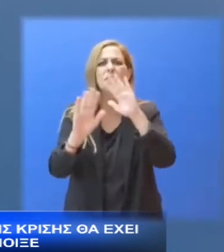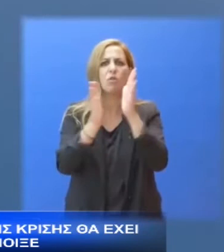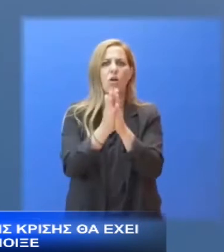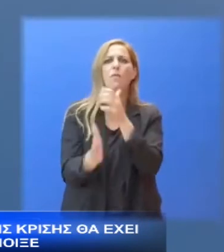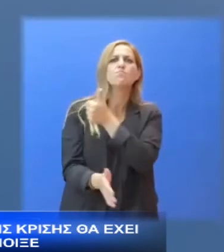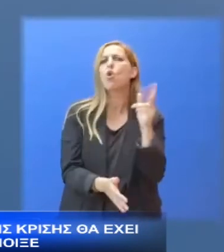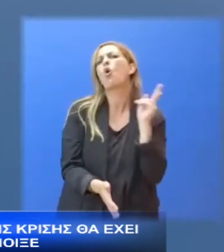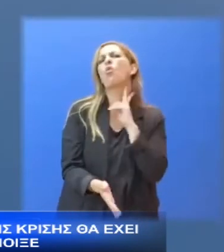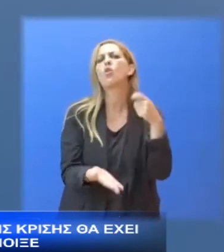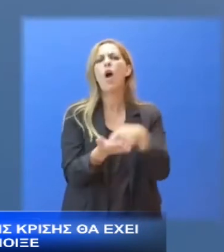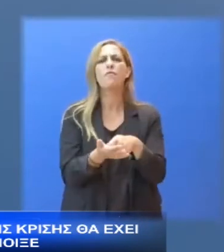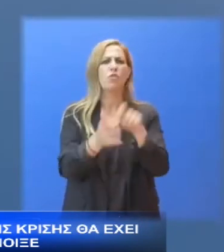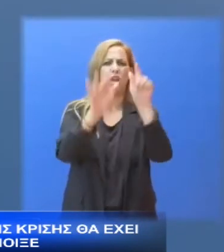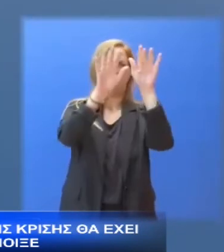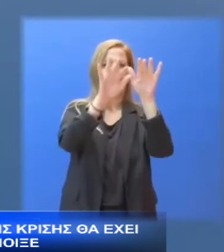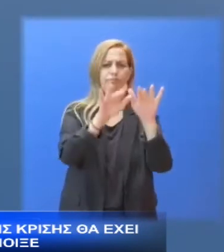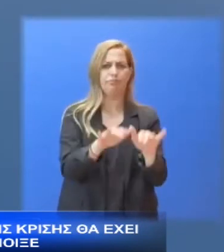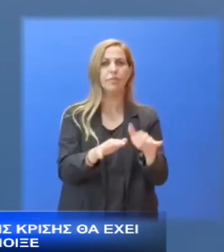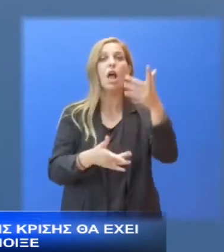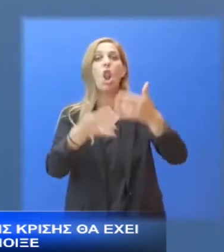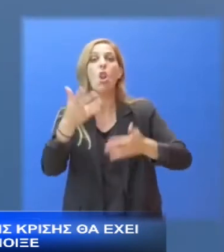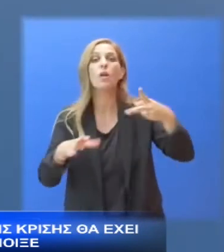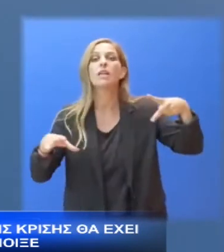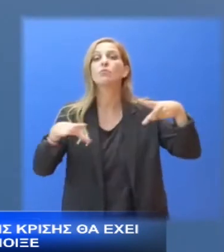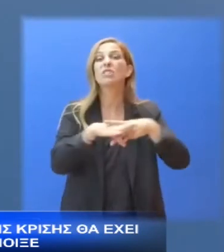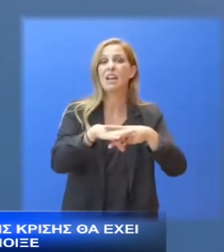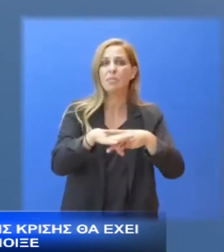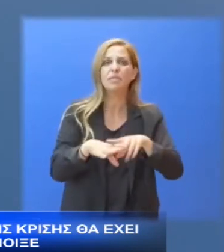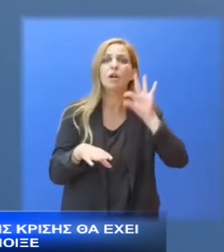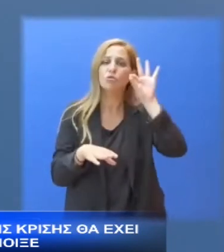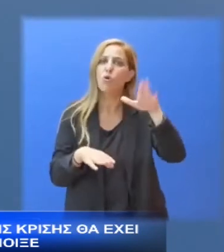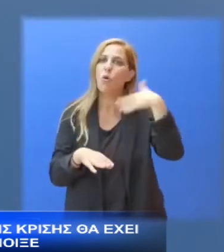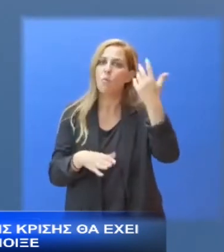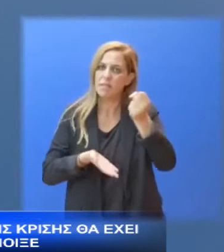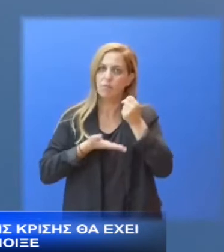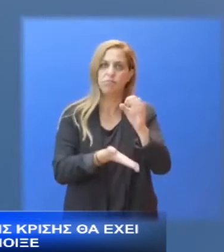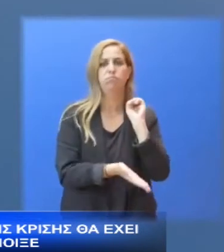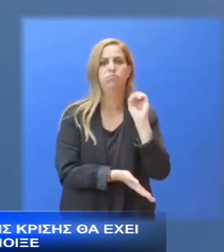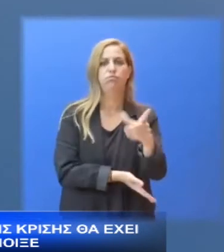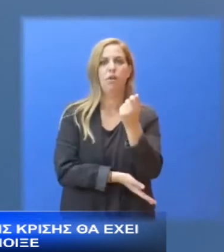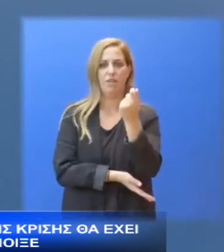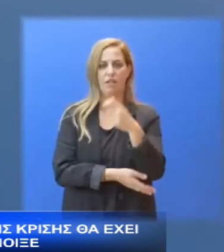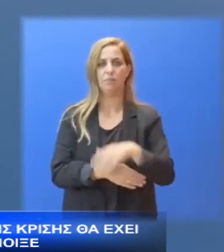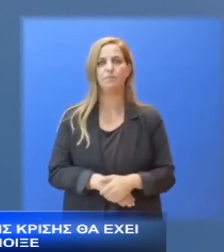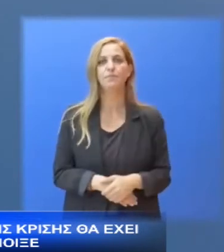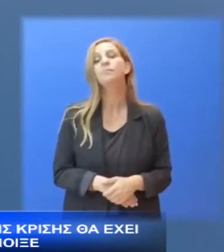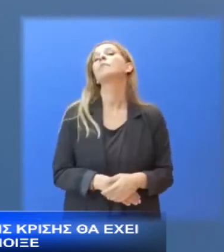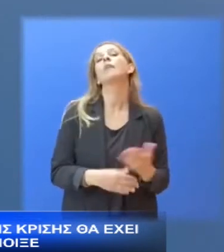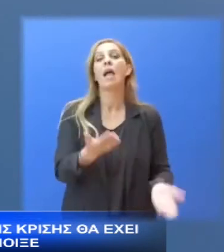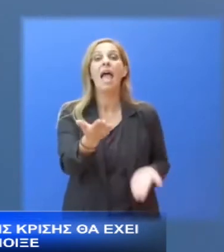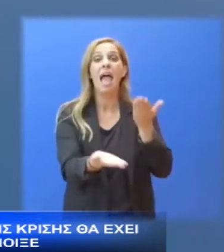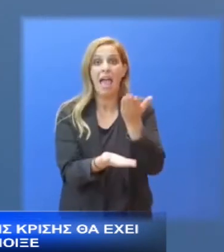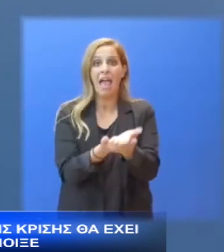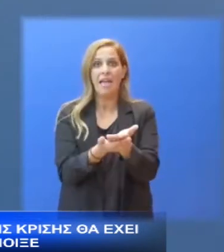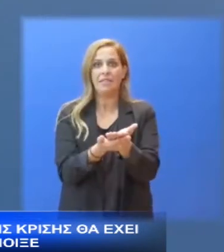τάξης, ενδεχομένως κάποια στοιχεία των ακινήτων και το λογαριασμό IBAN που θα δεχτούν τις ενισχύσεις. Μετά την υποβολή της αίτησης, η πρώτη αρρωγή